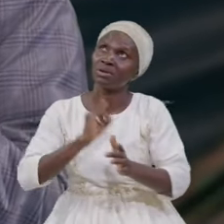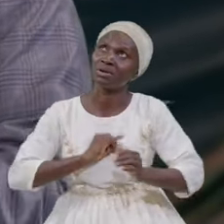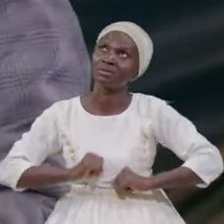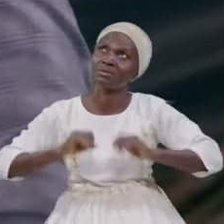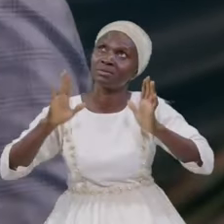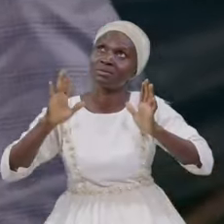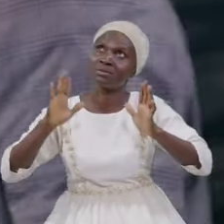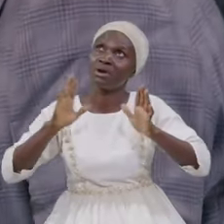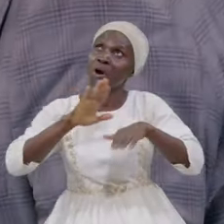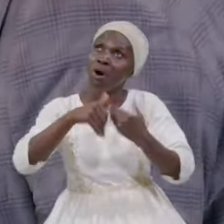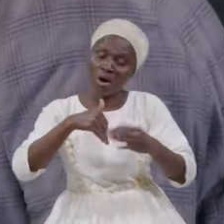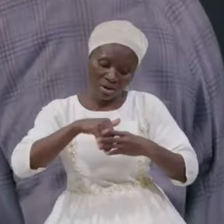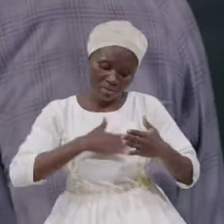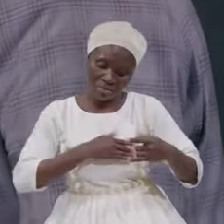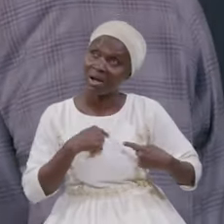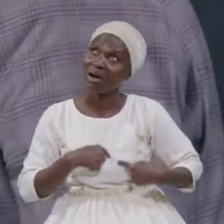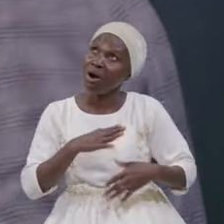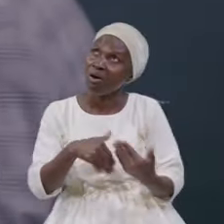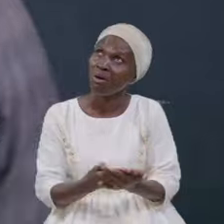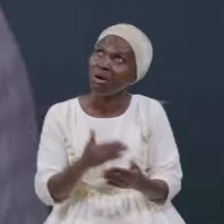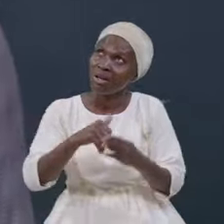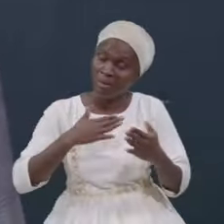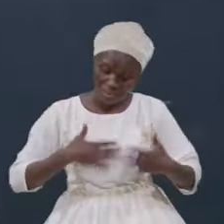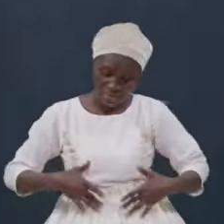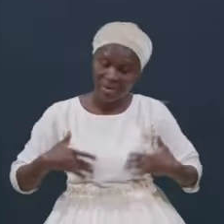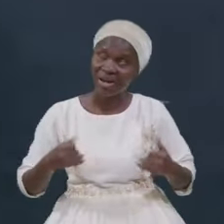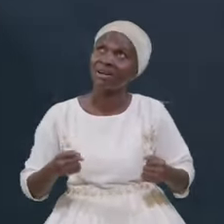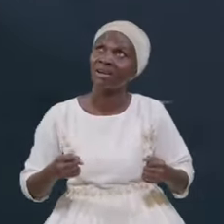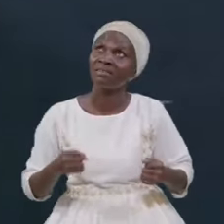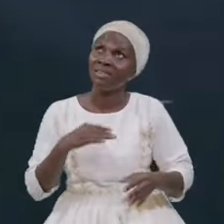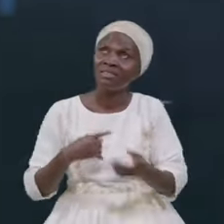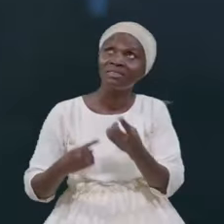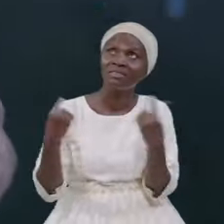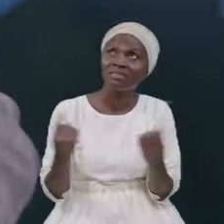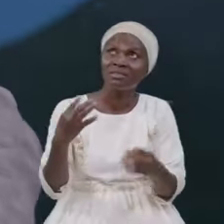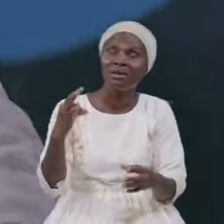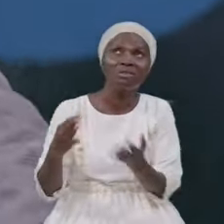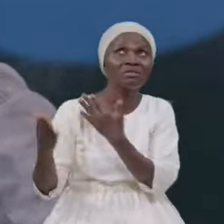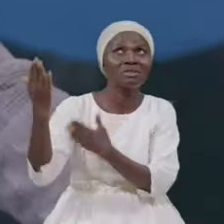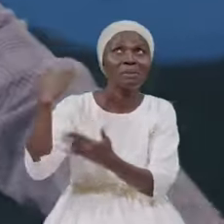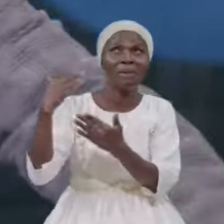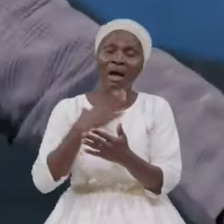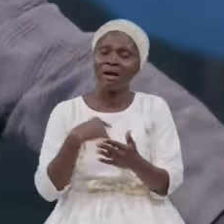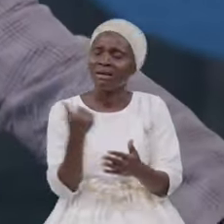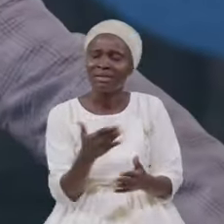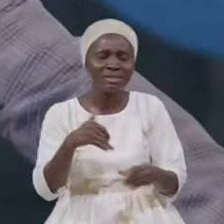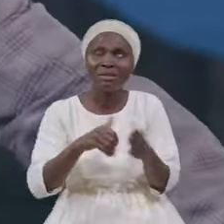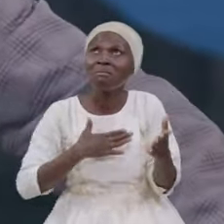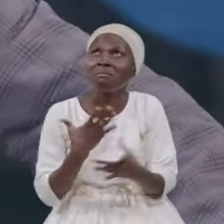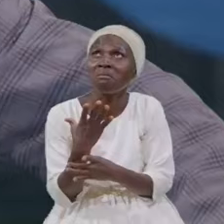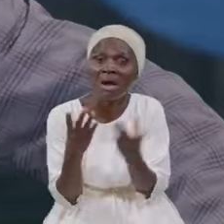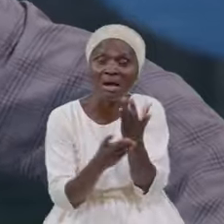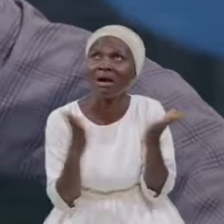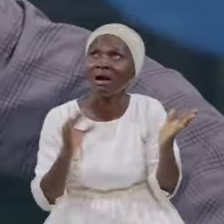cœur, tout dans ma vie, les péchés du passé, et tout ce qui est dans mes mains, j'abandonne à Christ